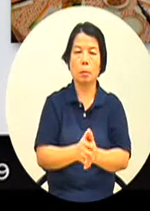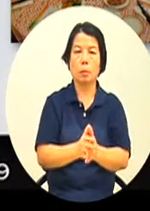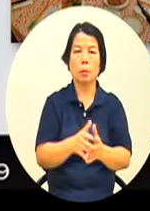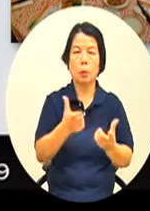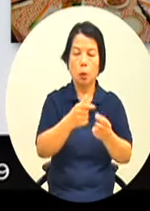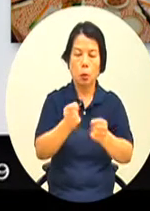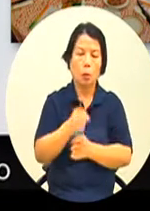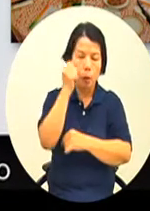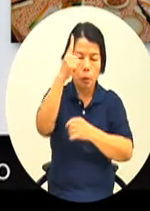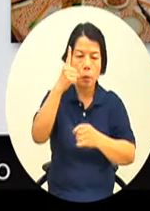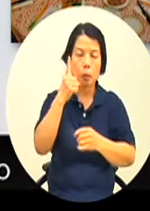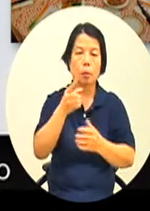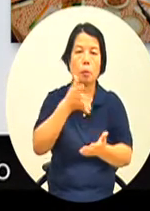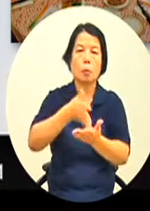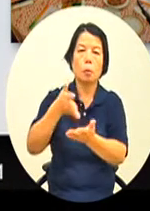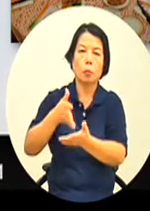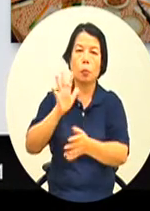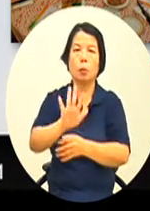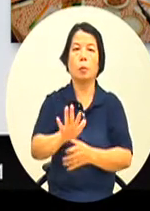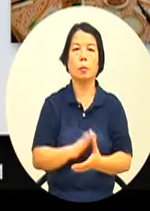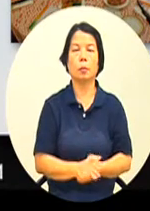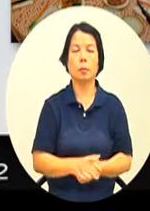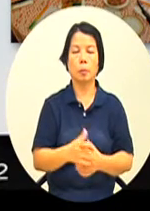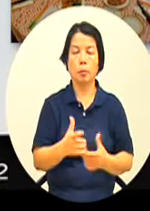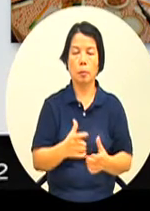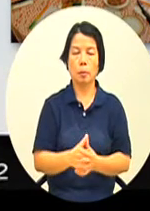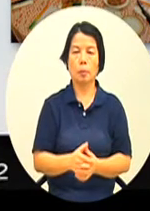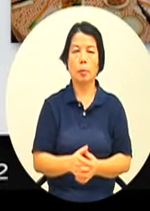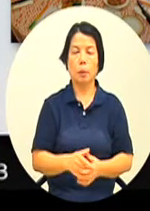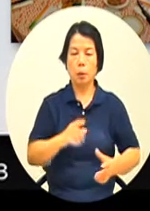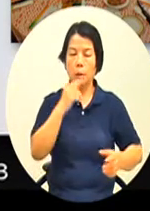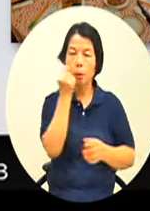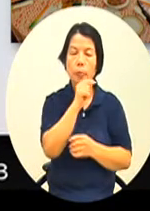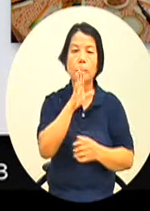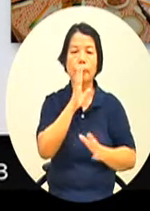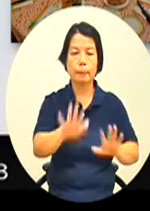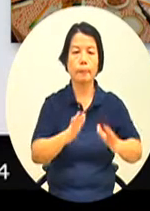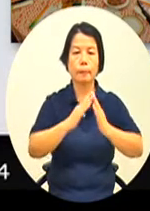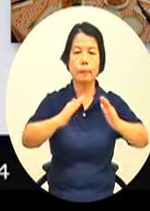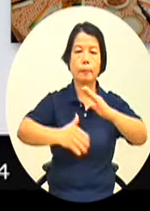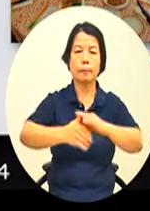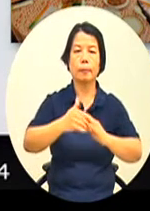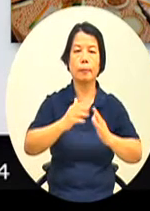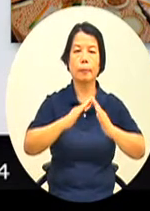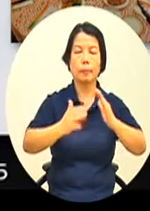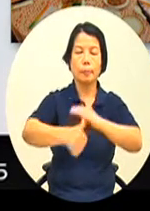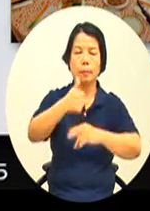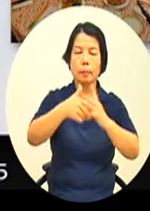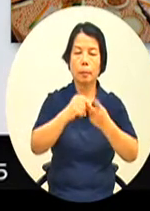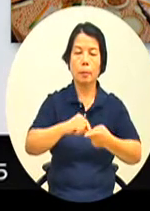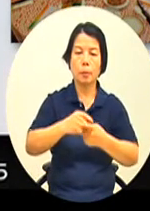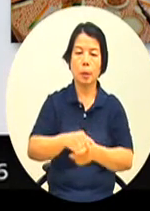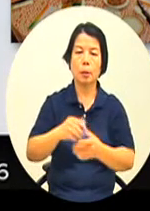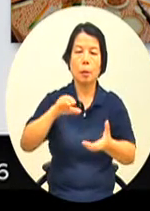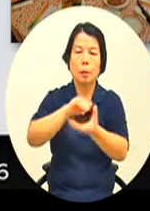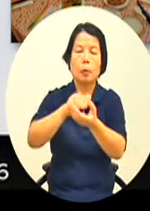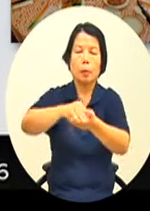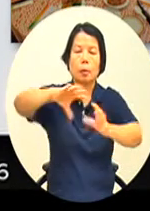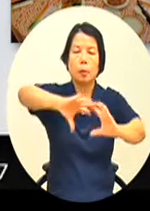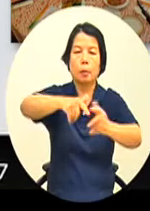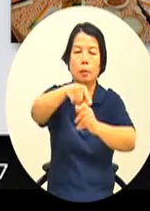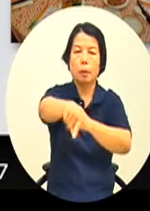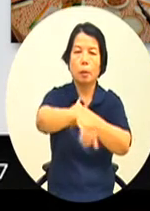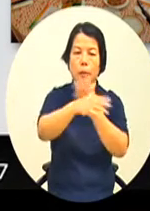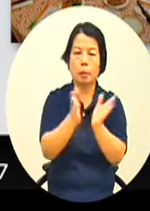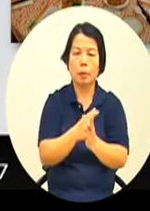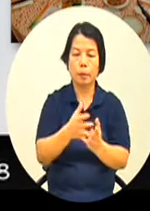新产业论坛哦。那我们更加特别的是，我们由市长跟荷兰代表共同签订这个互送青年学子